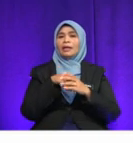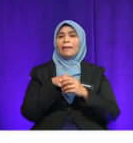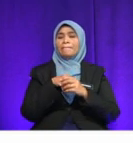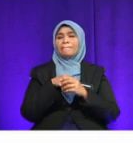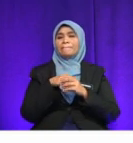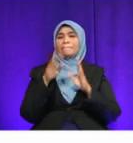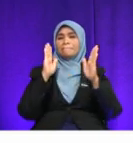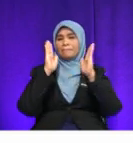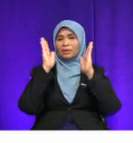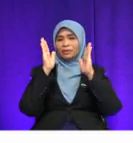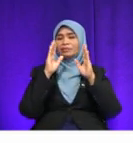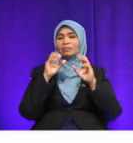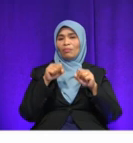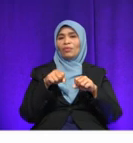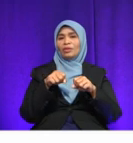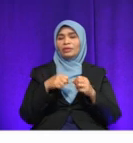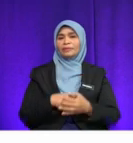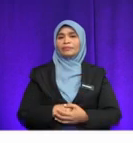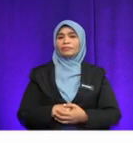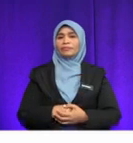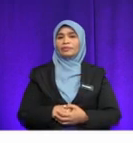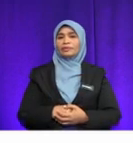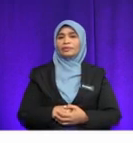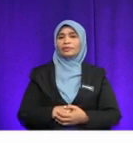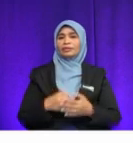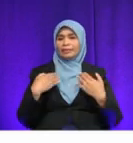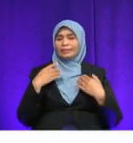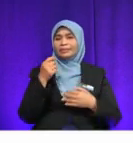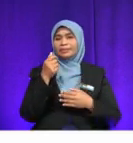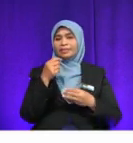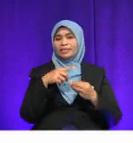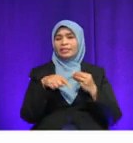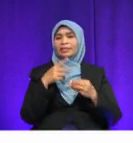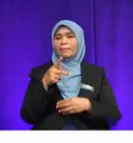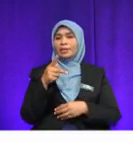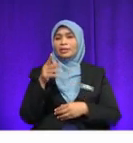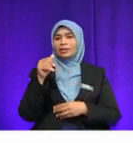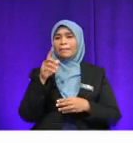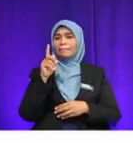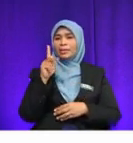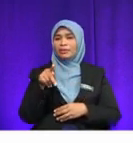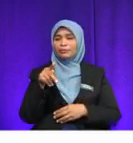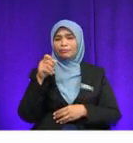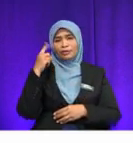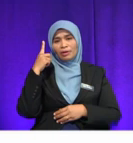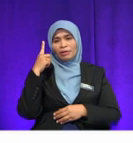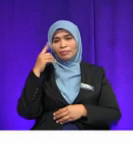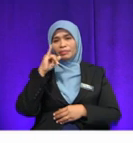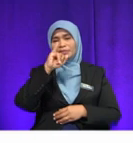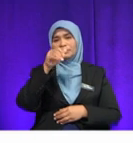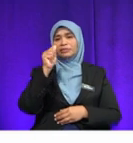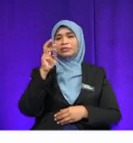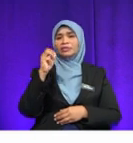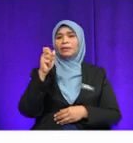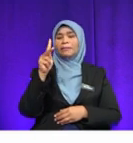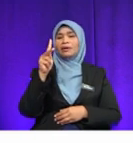oke so ini ada sedikit ya sedikit tentang perkara-perkara yang perlu dipahami yang pertama jamak takdim dalam waktu tamu dapat kita sudah